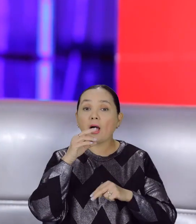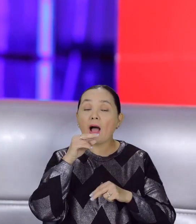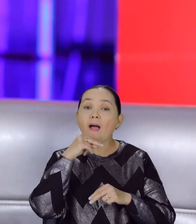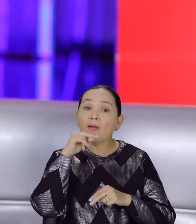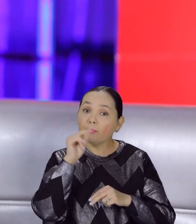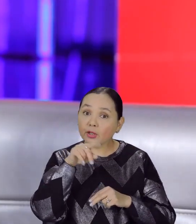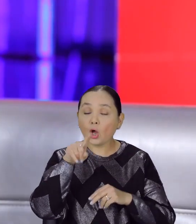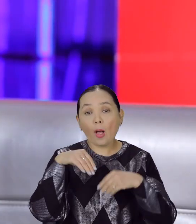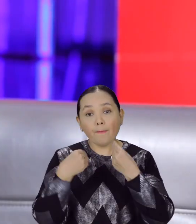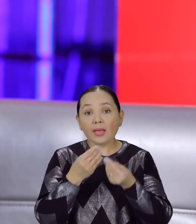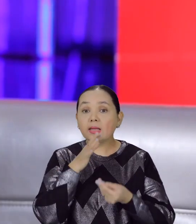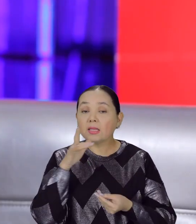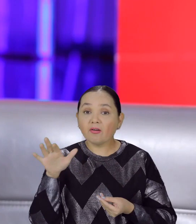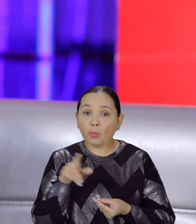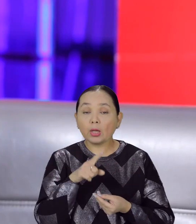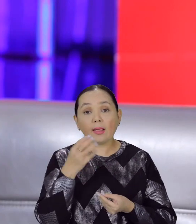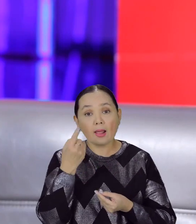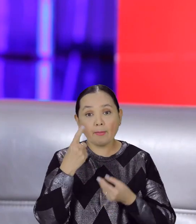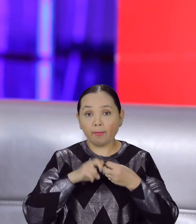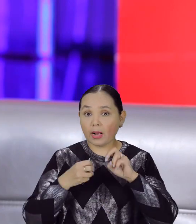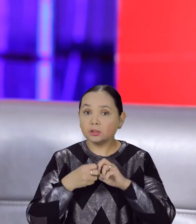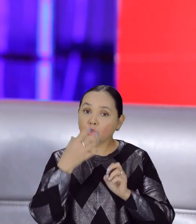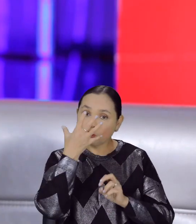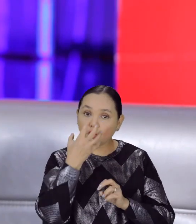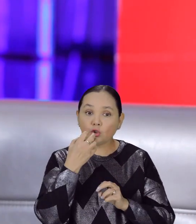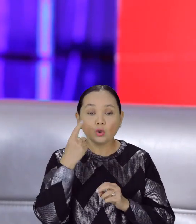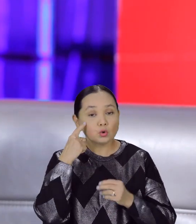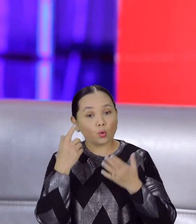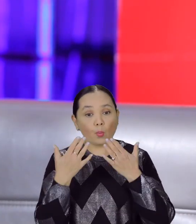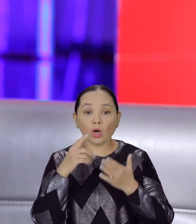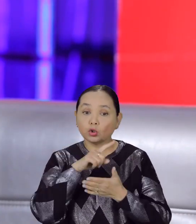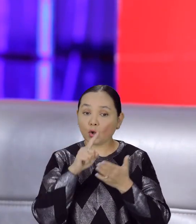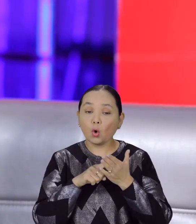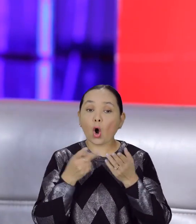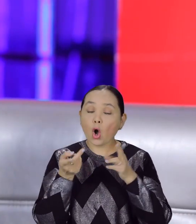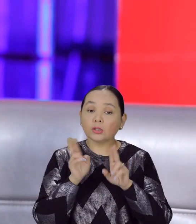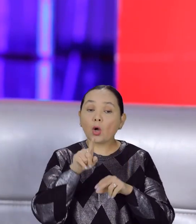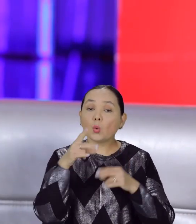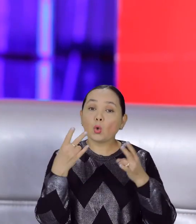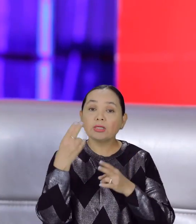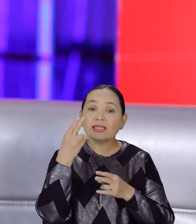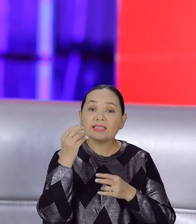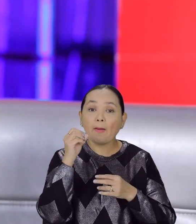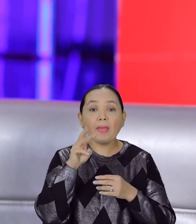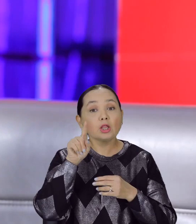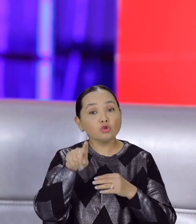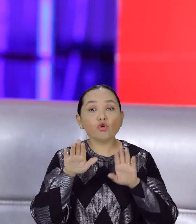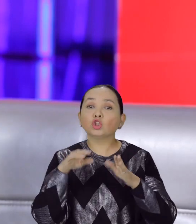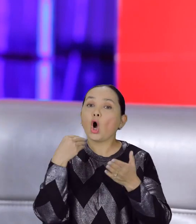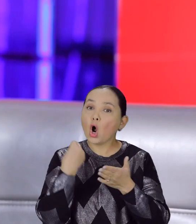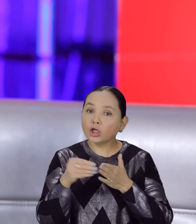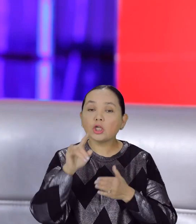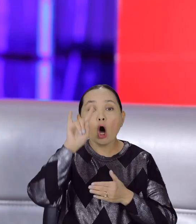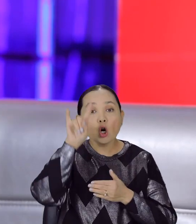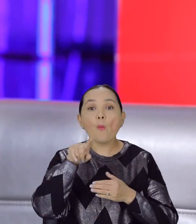gap deyilayotgan bir paytda yana bir masala jiddiy shubhali so'roq ostida. Ular uchun sementni shu yerdan olasan, romni